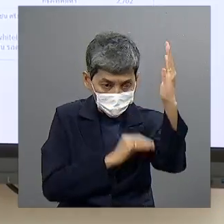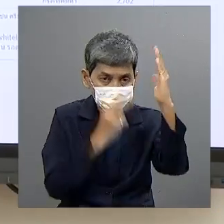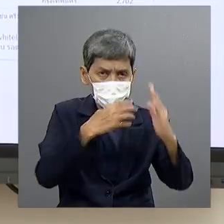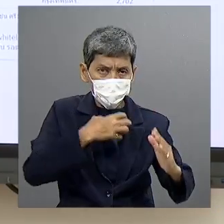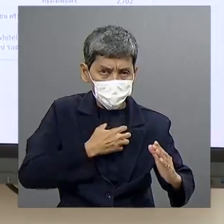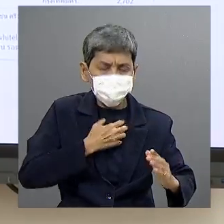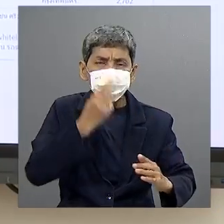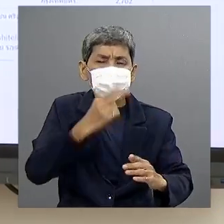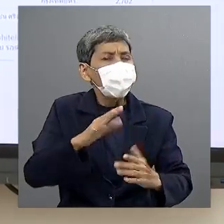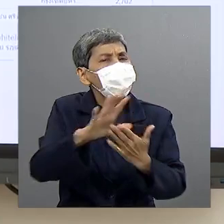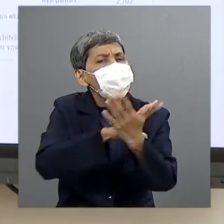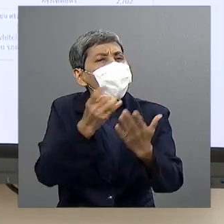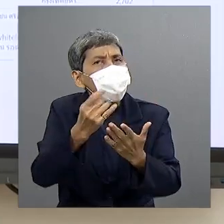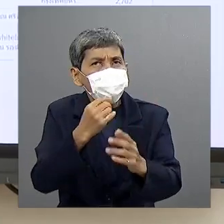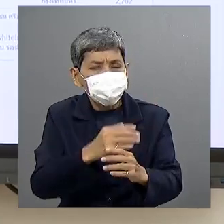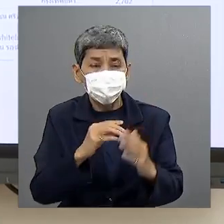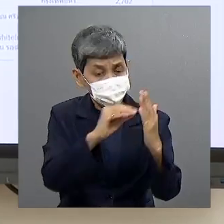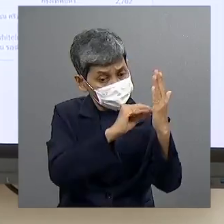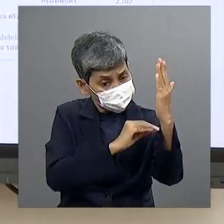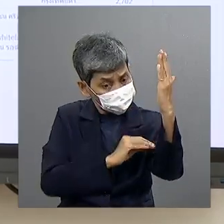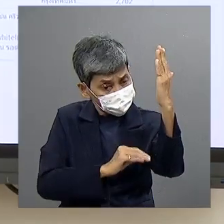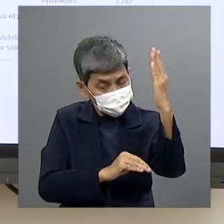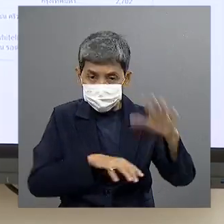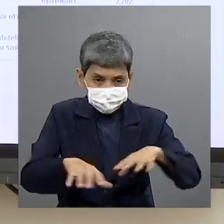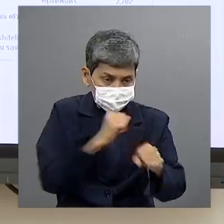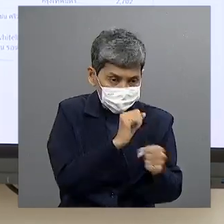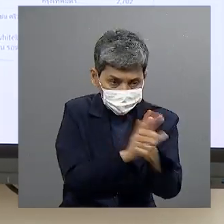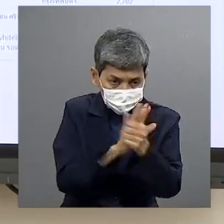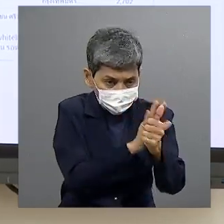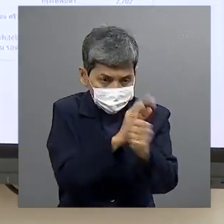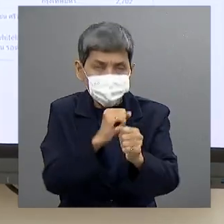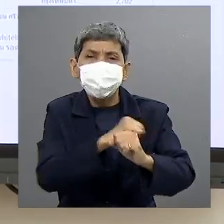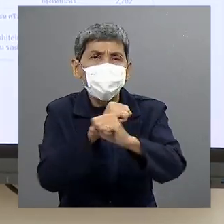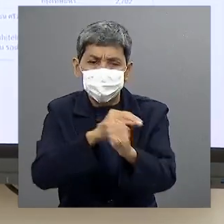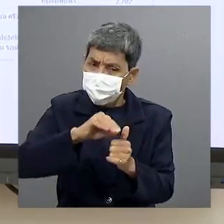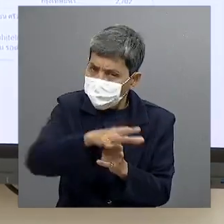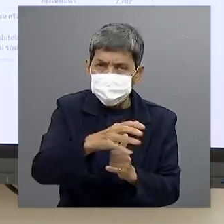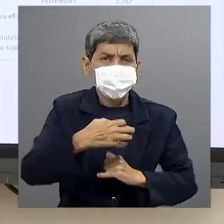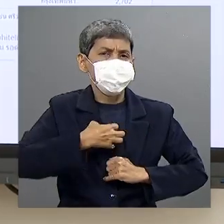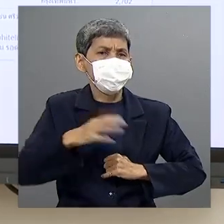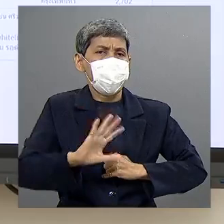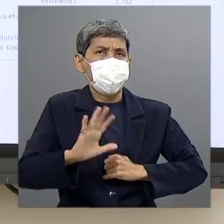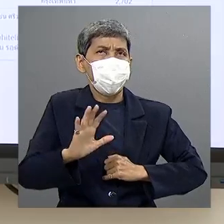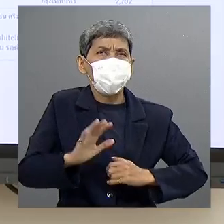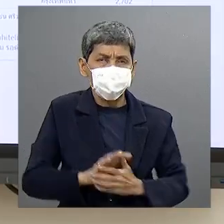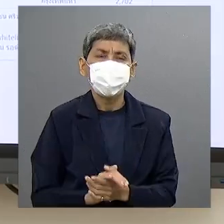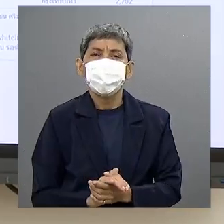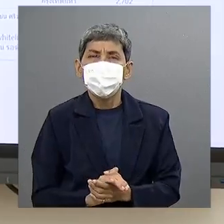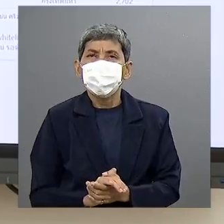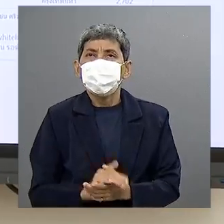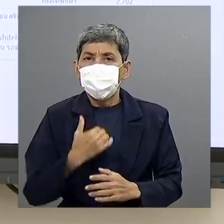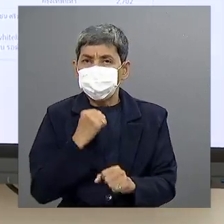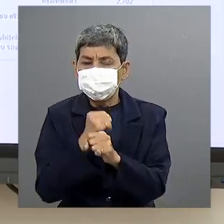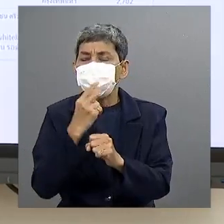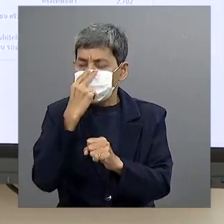ประเทศเกิดขึ้นจังหวัดไหนจังหวัดนั้นจะแอคทีฟเข้าไปดูแลท่านเพื่อกันไม่ให้กระจายออกจากจังหวัดท่านไปที่อื่นนะครับไอ้นี่จะเป็นภาพใหญ่น